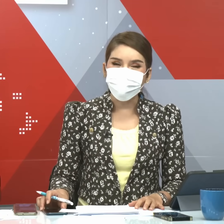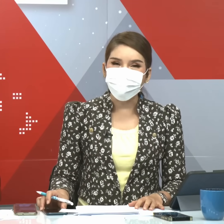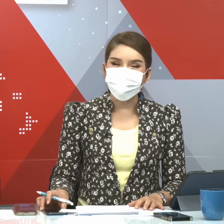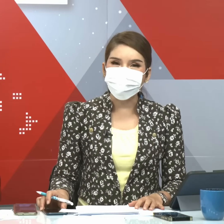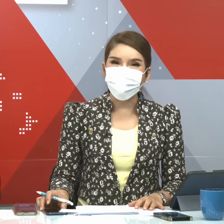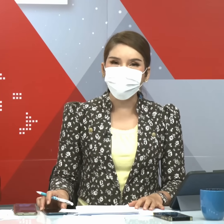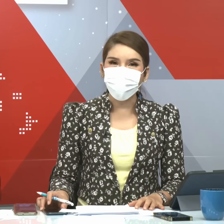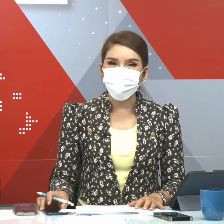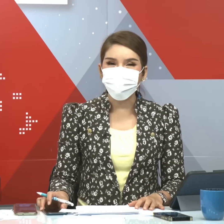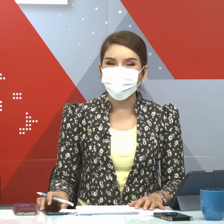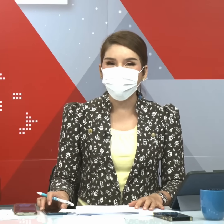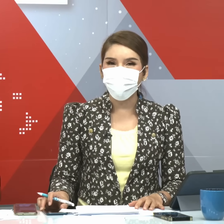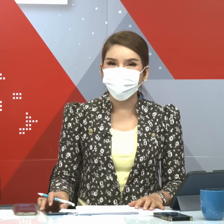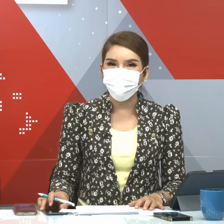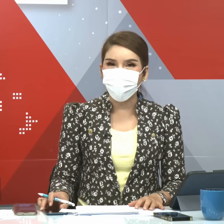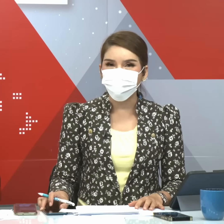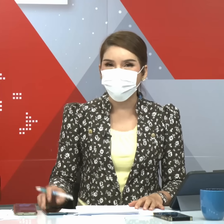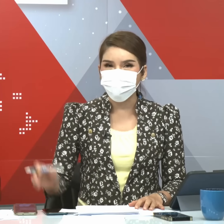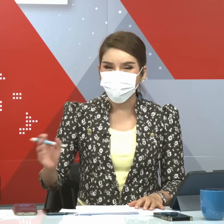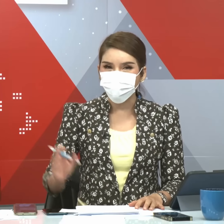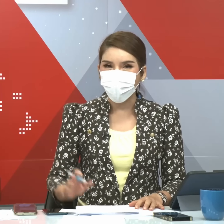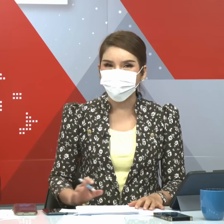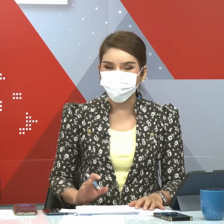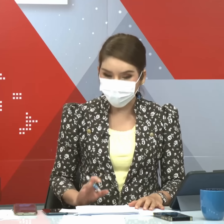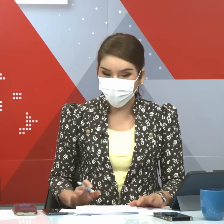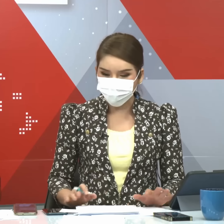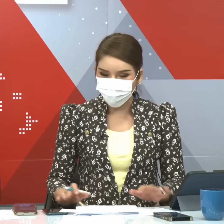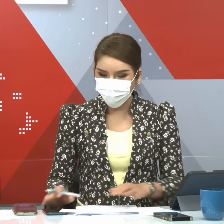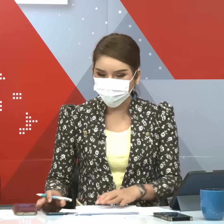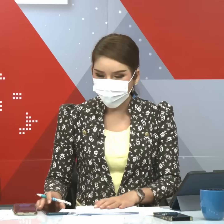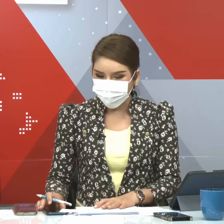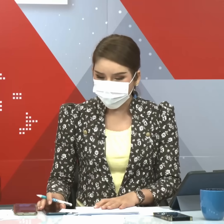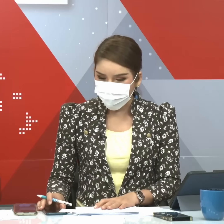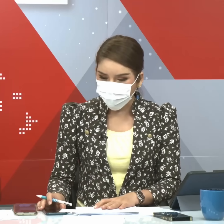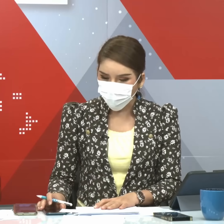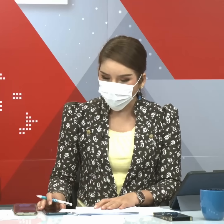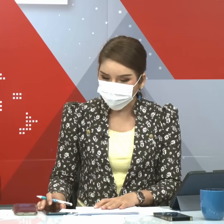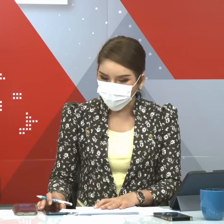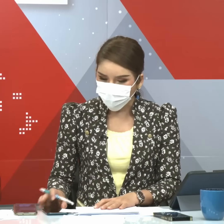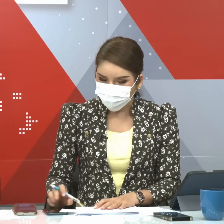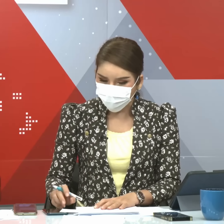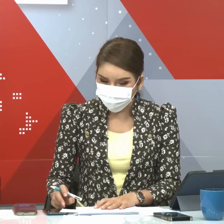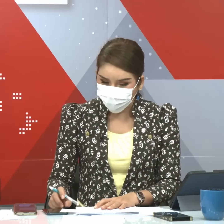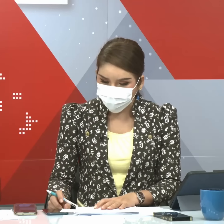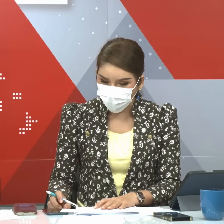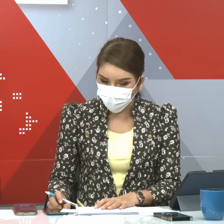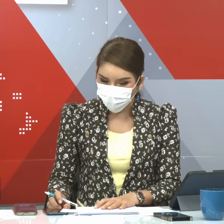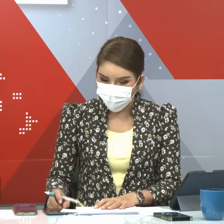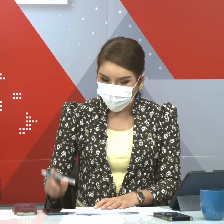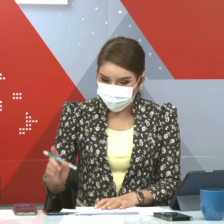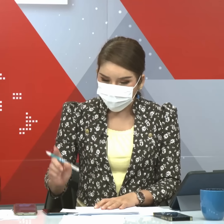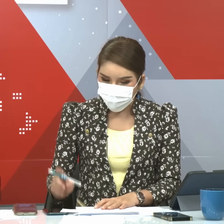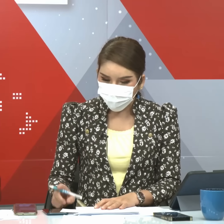าศในตลาดหลักทรัพย์ตั้งแต่ช่วงเช้าที่ผ่านมาจนกระทั่งถึงช่วงบ่ายจนปิดตลาดเนี่ยนะคะดัชนีก็แกว่งตัวแบบแคบๆแล้ว